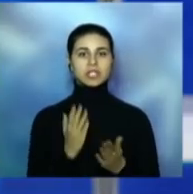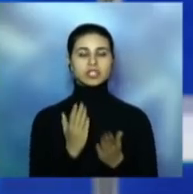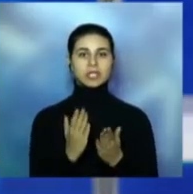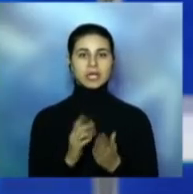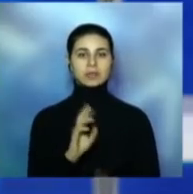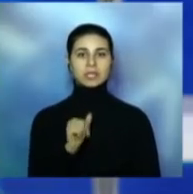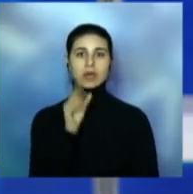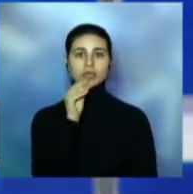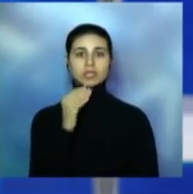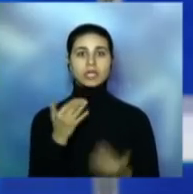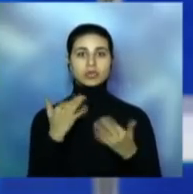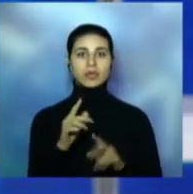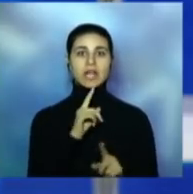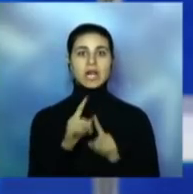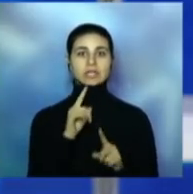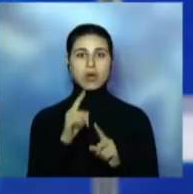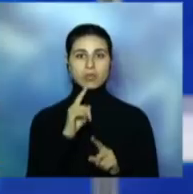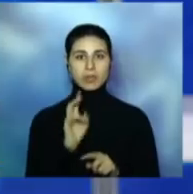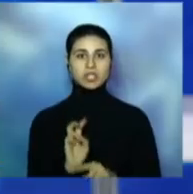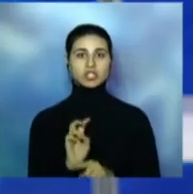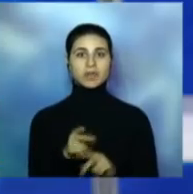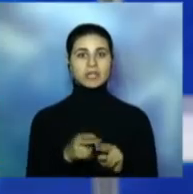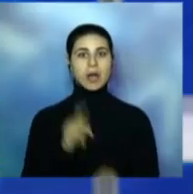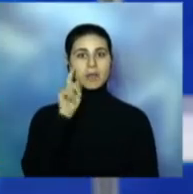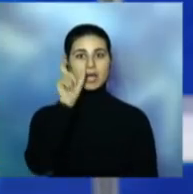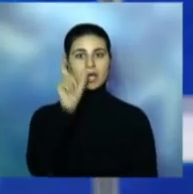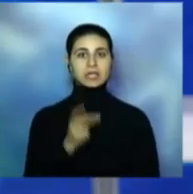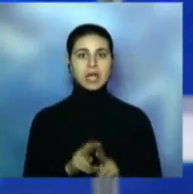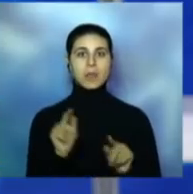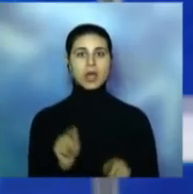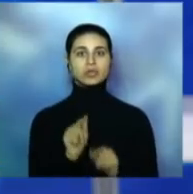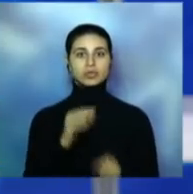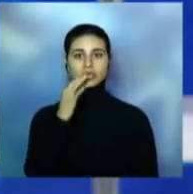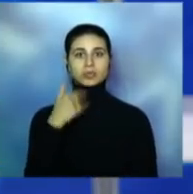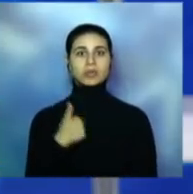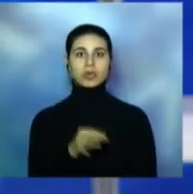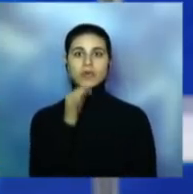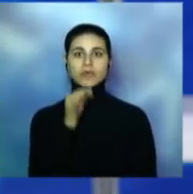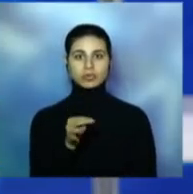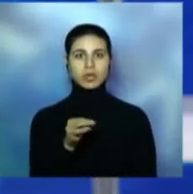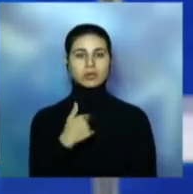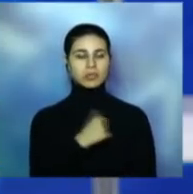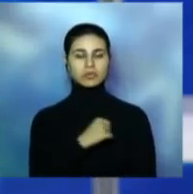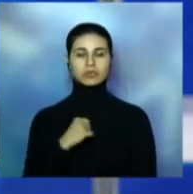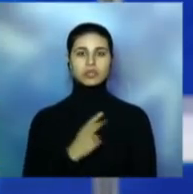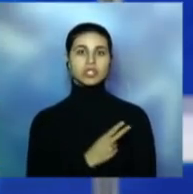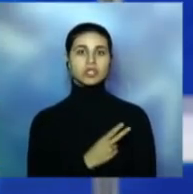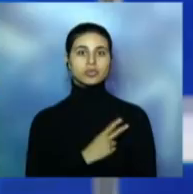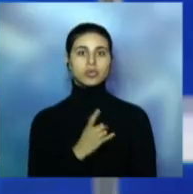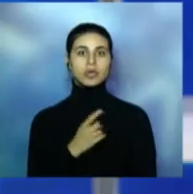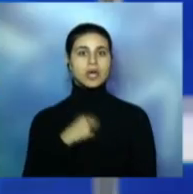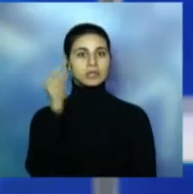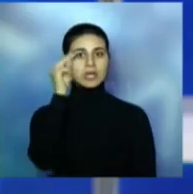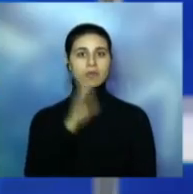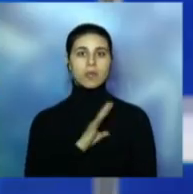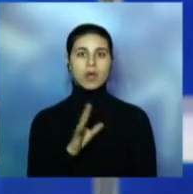Და როდესაც უკვე გასაუბრებაზე შევედი ამ კაცთან ამ ექსკურსიის შემდეგ, მე ვუთხარი, რომ ვაი, მეიცით მეთქი, მე ინგლისური ბავშვობიდან არ